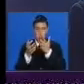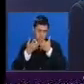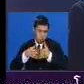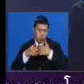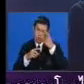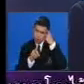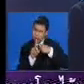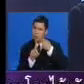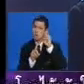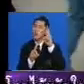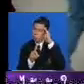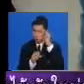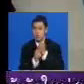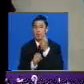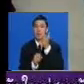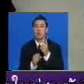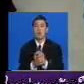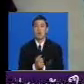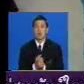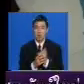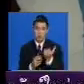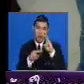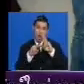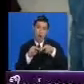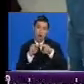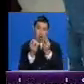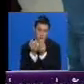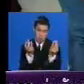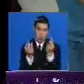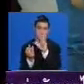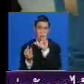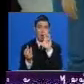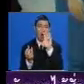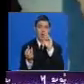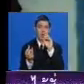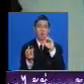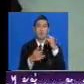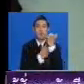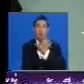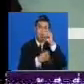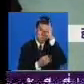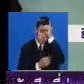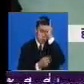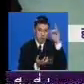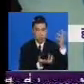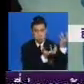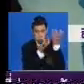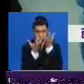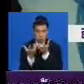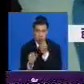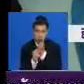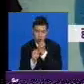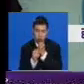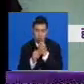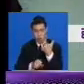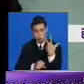นี้ก็จะสามารถนำมาใช้ได้วันนี้ไข่ต้นแบบ350ฟองจากเยอรมันที่จะนำมาผลิตวัคซีนไข้หวัดใหญ่ส